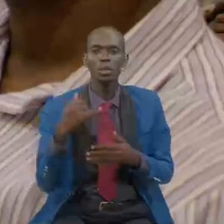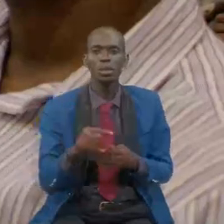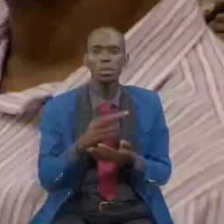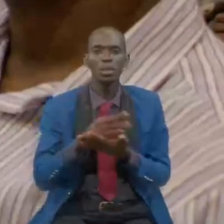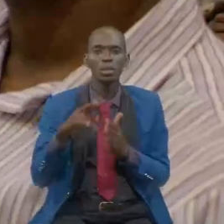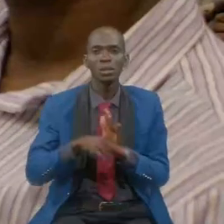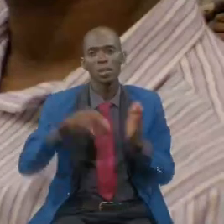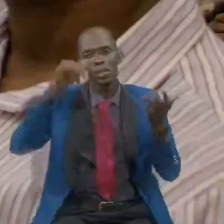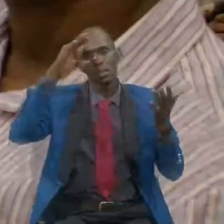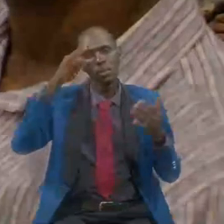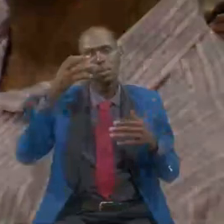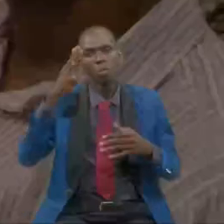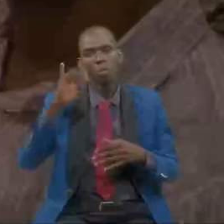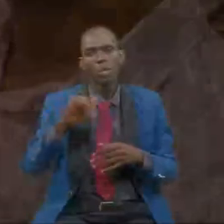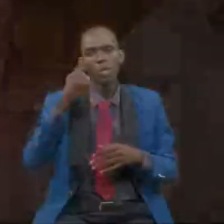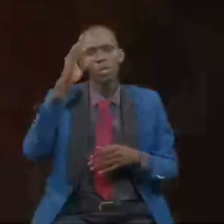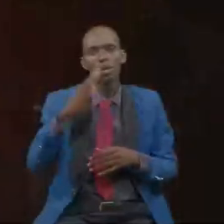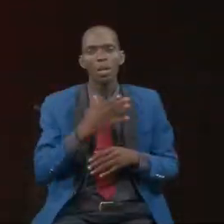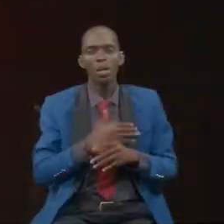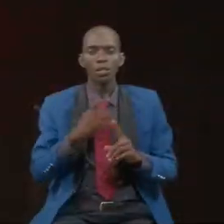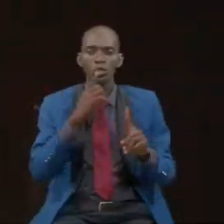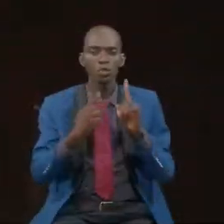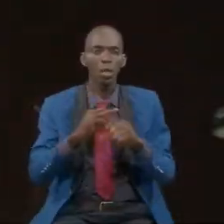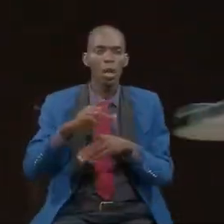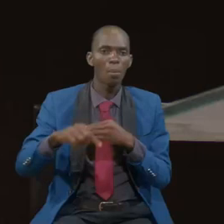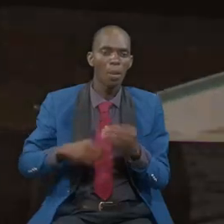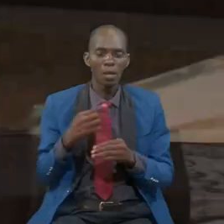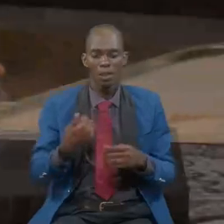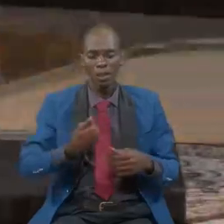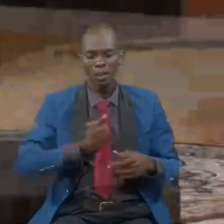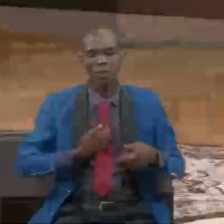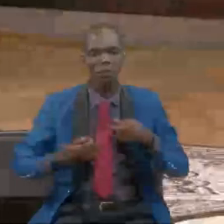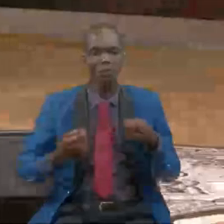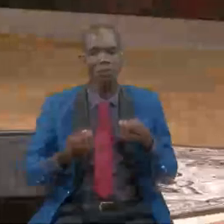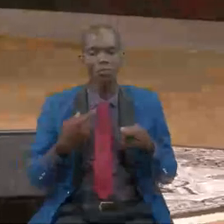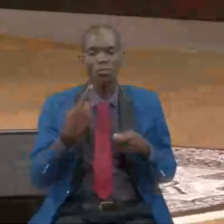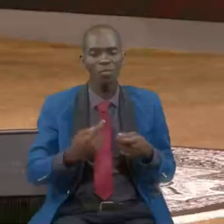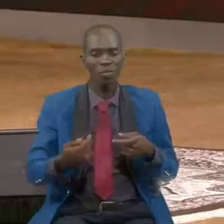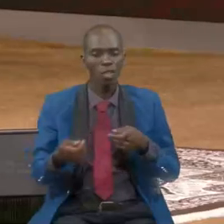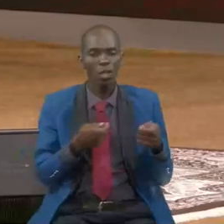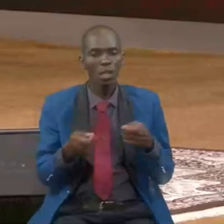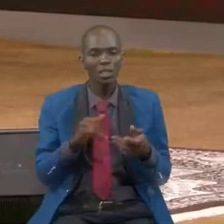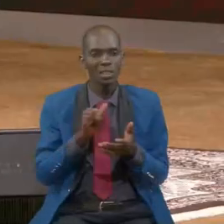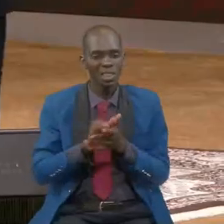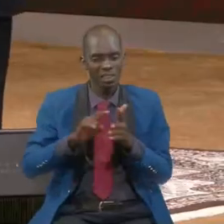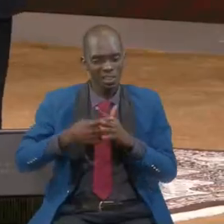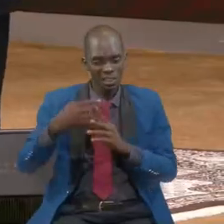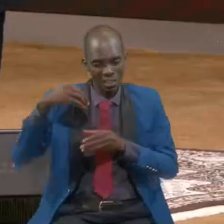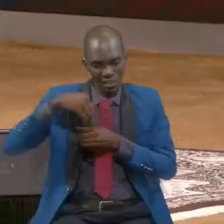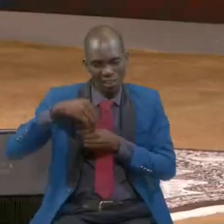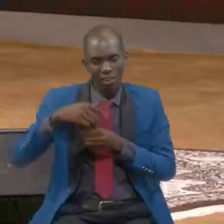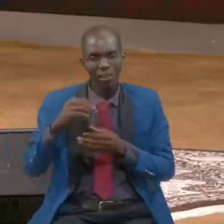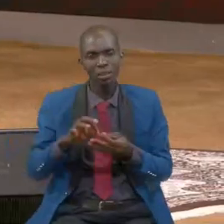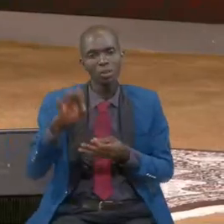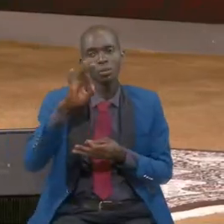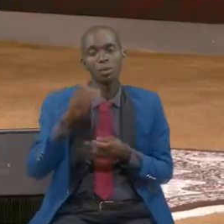justice que Dieu espère il parlé de la tempérance le contrôle qui